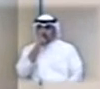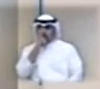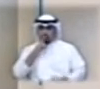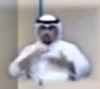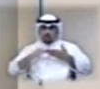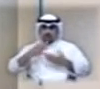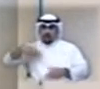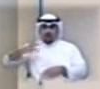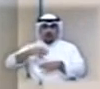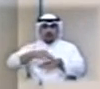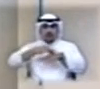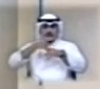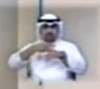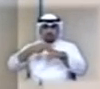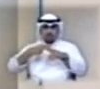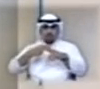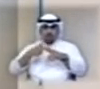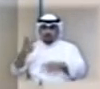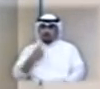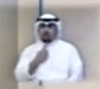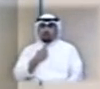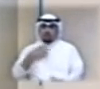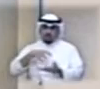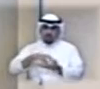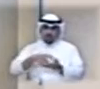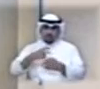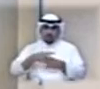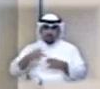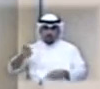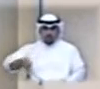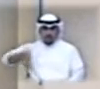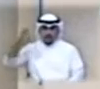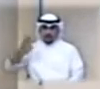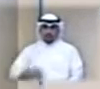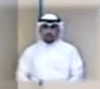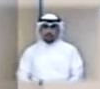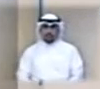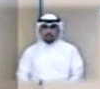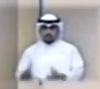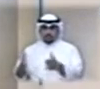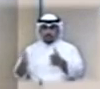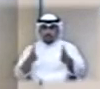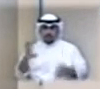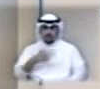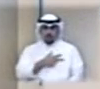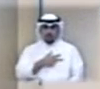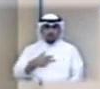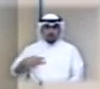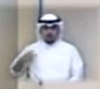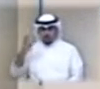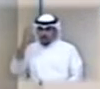كل كويتي مخلص غيور على مصلحة الوطن وسمعته ومكانته. وفي ضوء استنكار مجلس